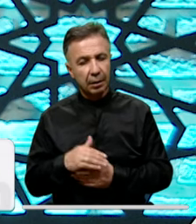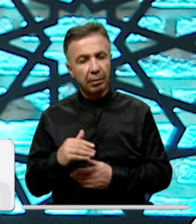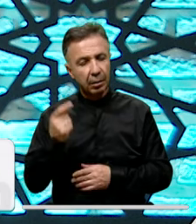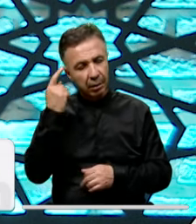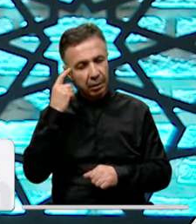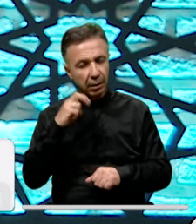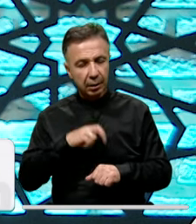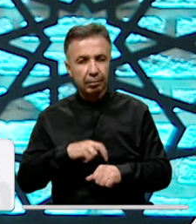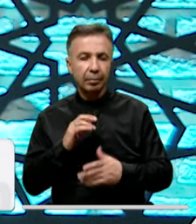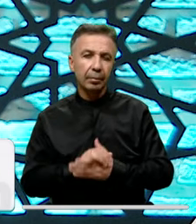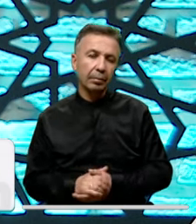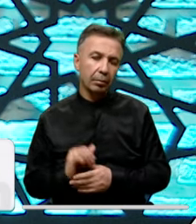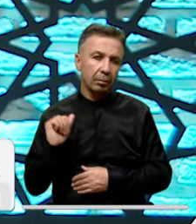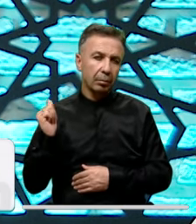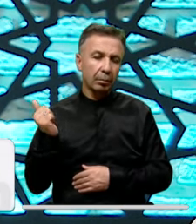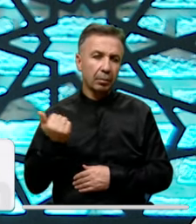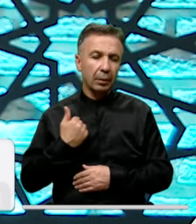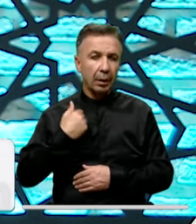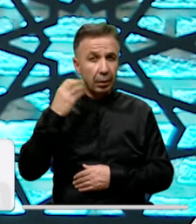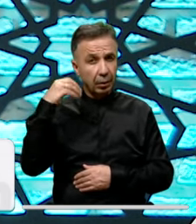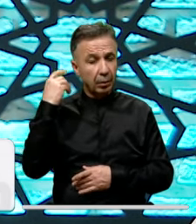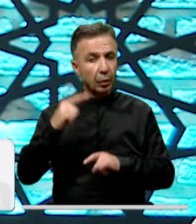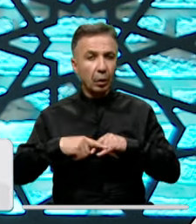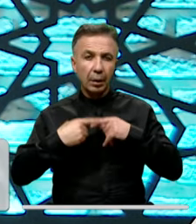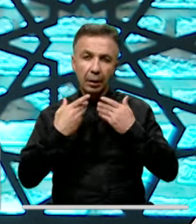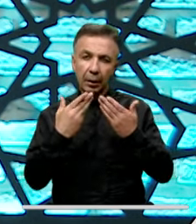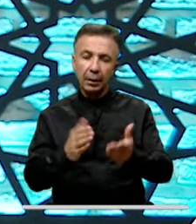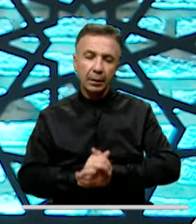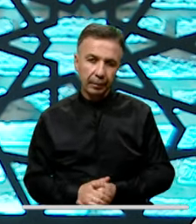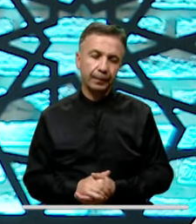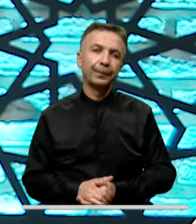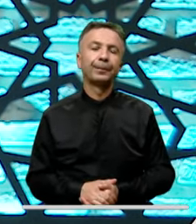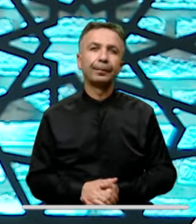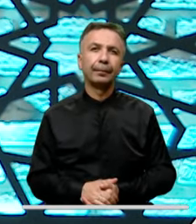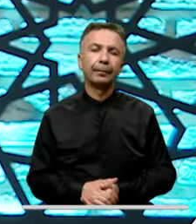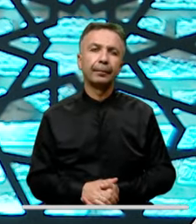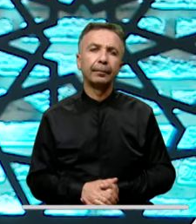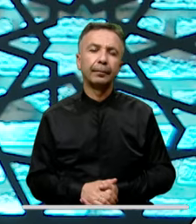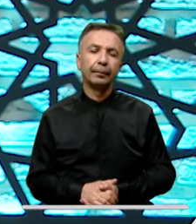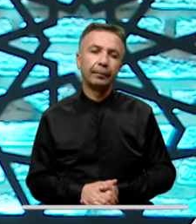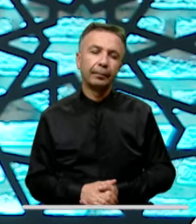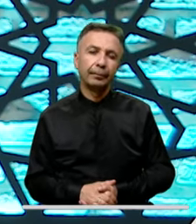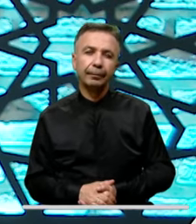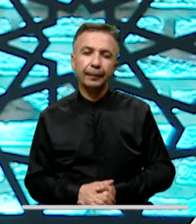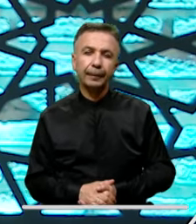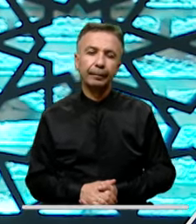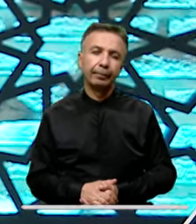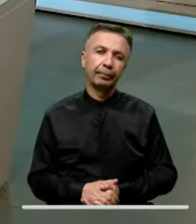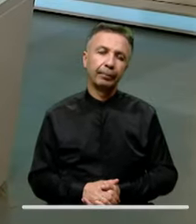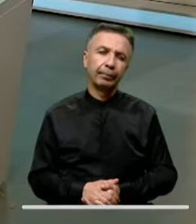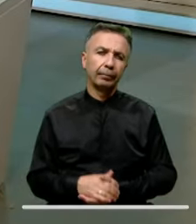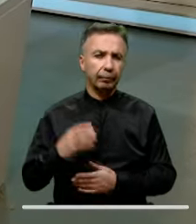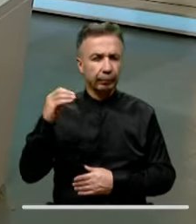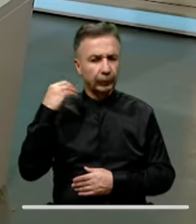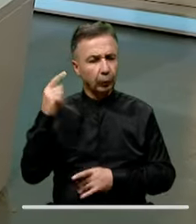hatırlatmayı da yapayım. Muhterem hocamıza bir hoş geldiniz diyelim, hal hatır soralım. Akabinde sorularınızı sormaya başlayacağım inşallah. Hocam